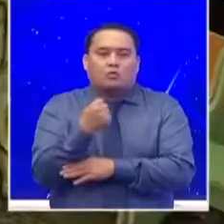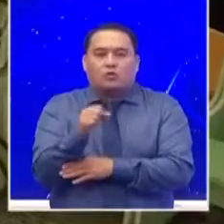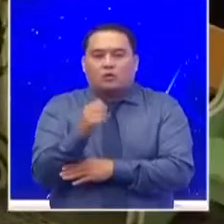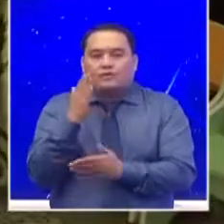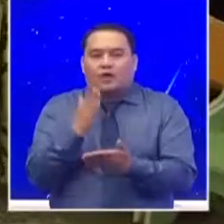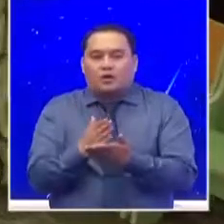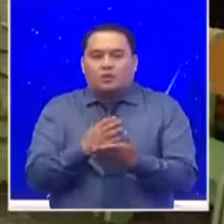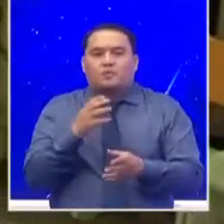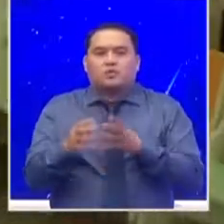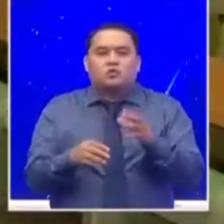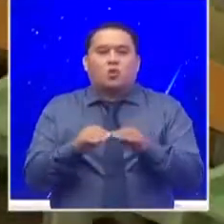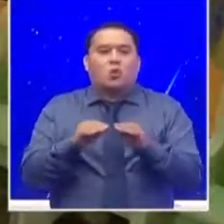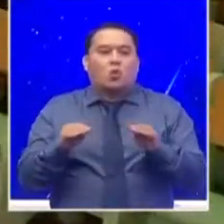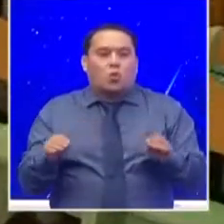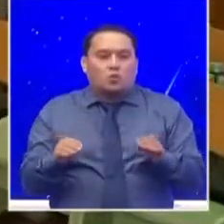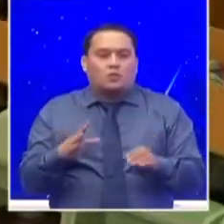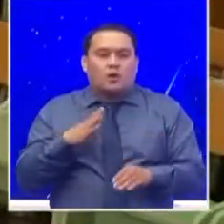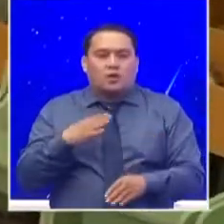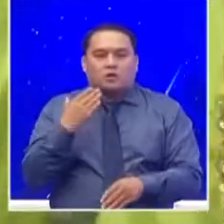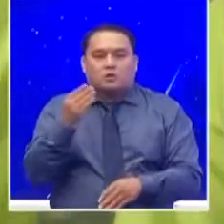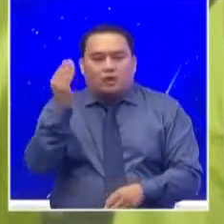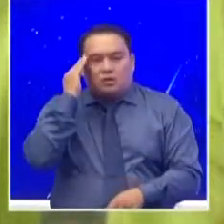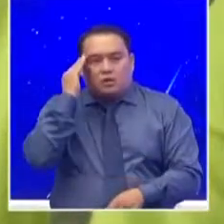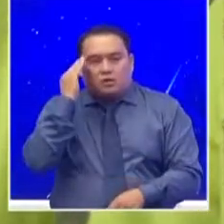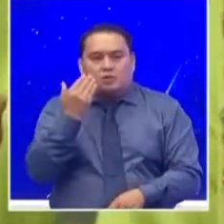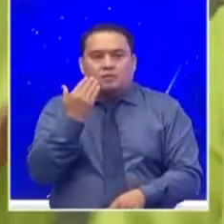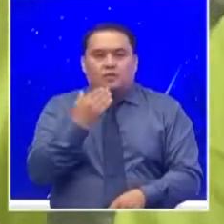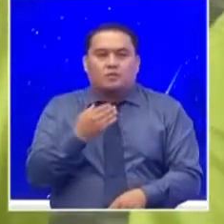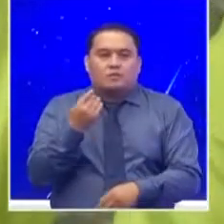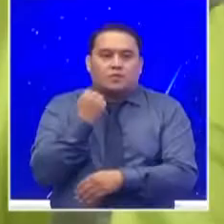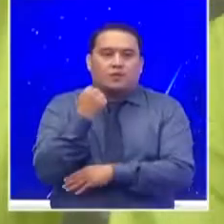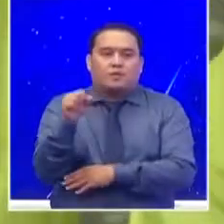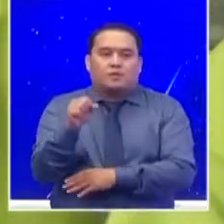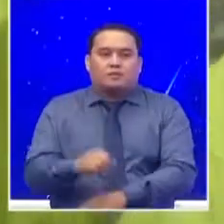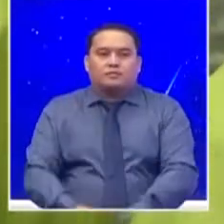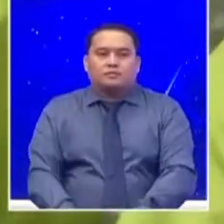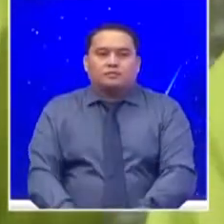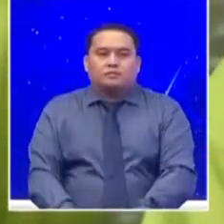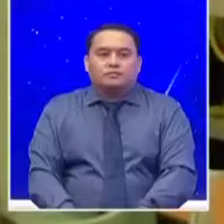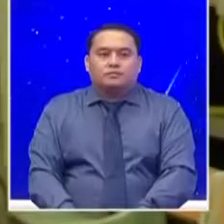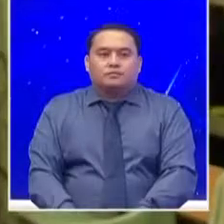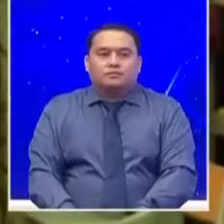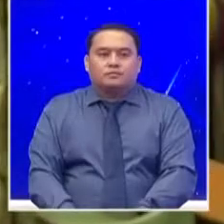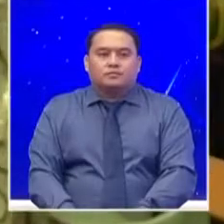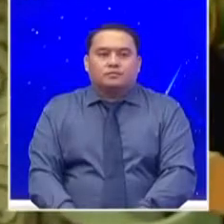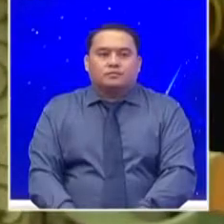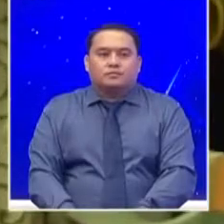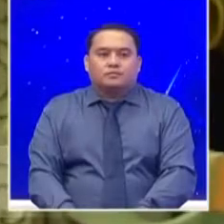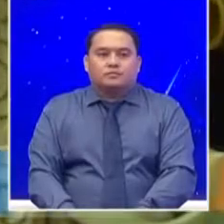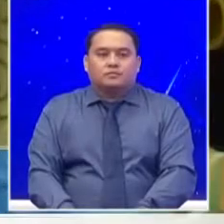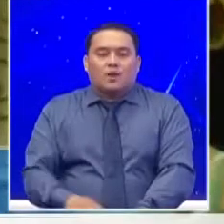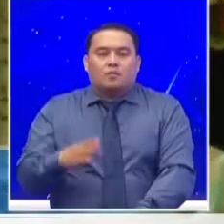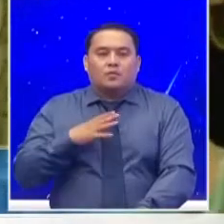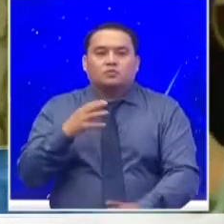даже международного уровня. А буквально на днях эти талантливые ребята вновь стали победителями. Были на международном